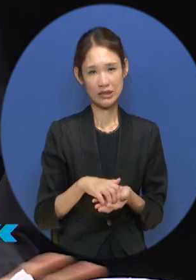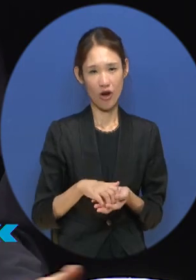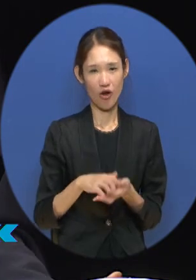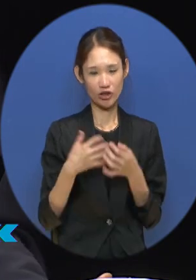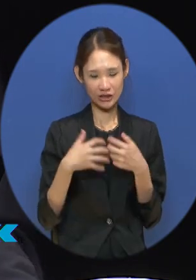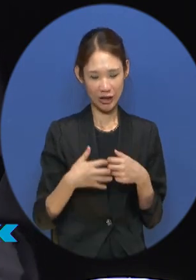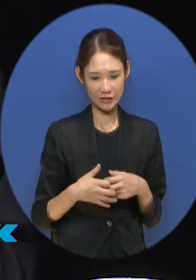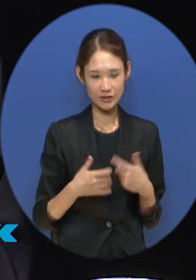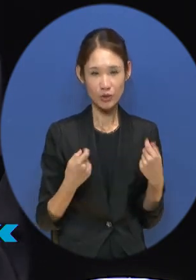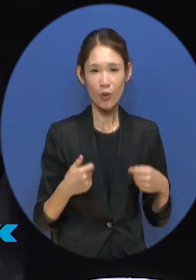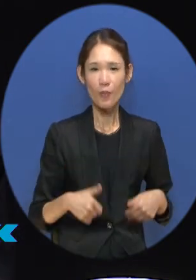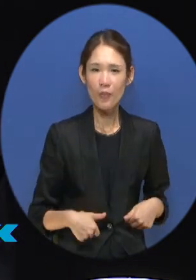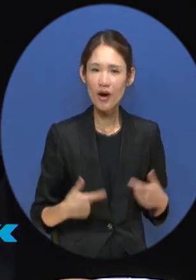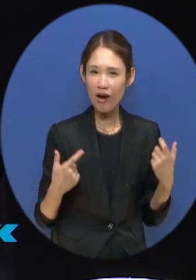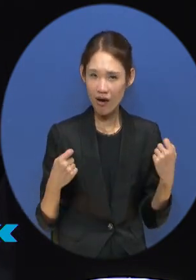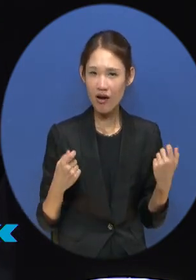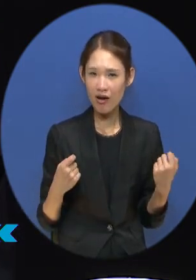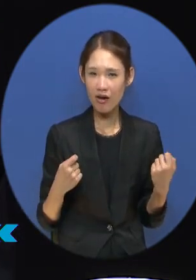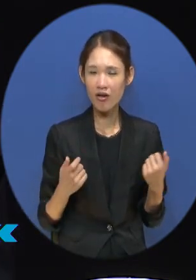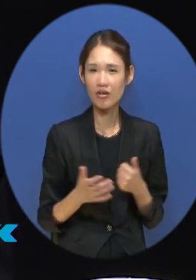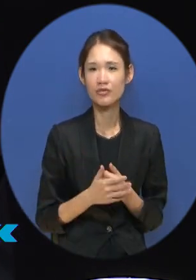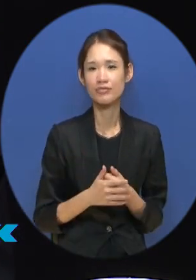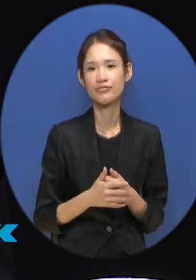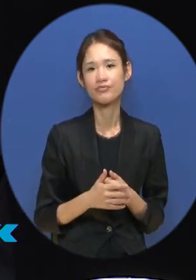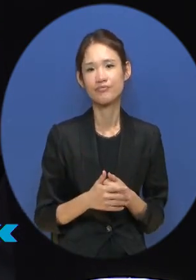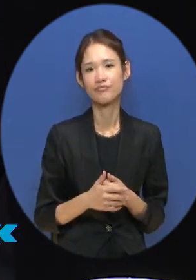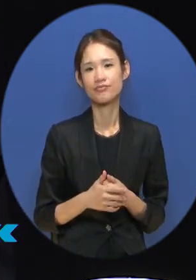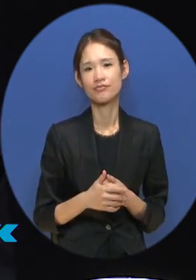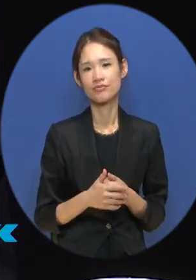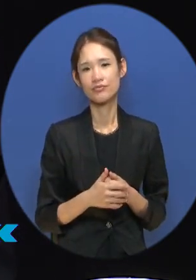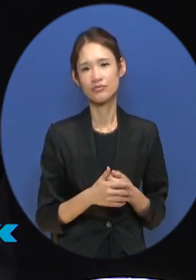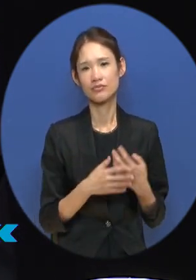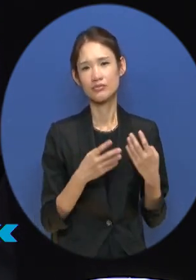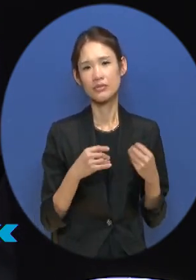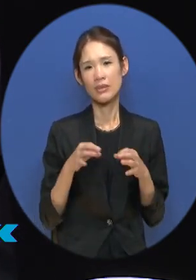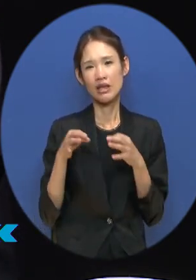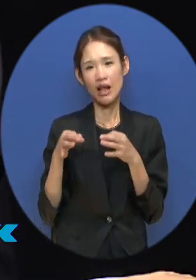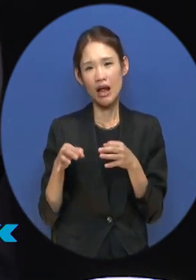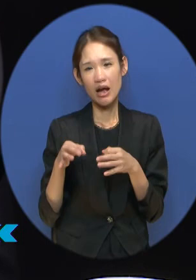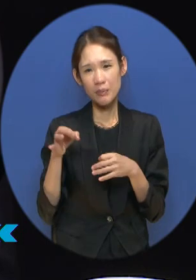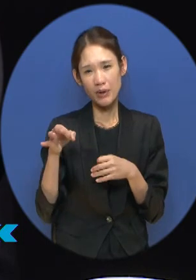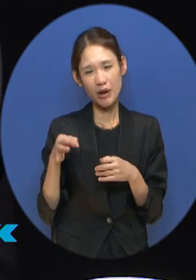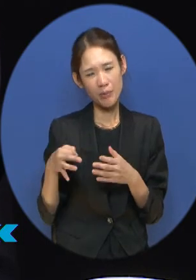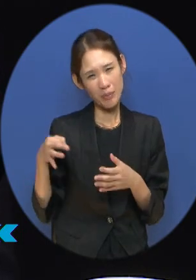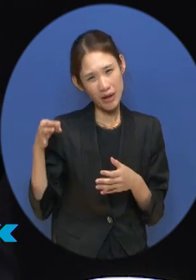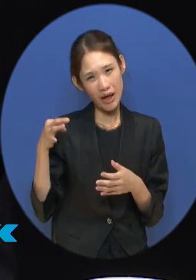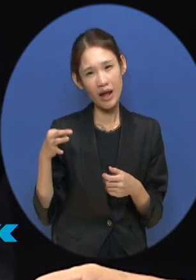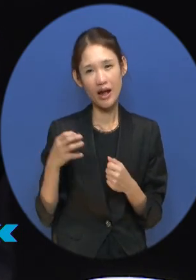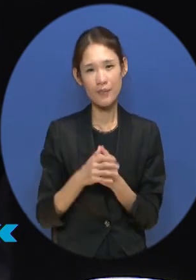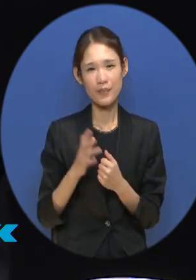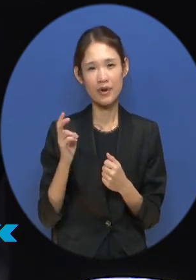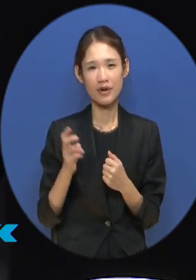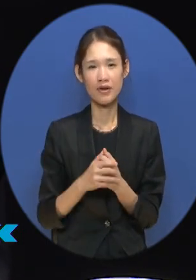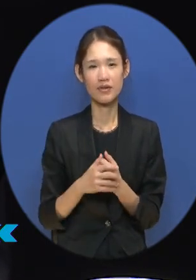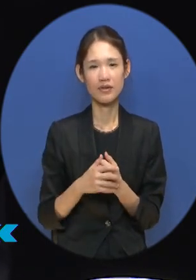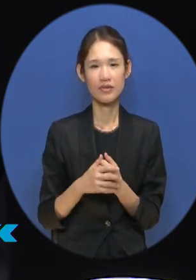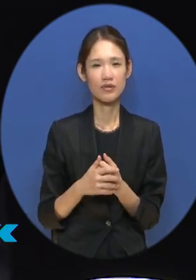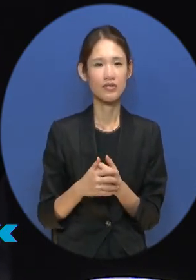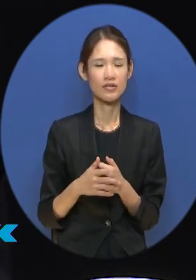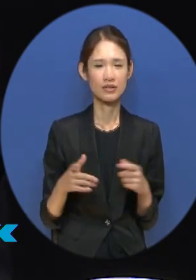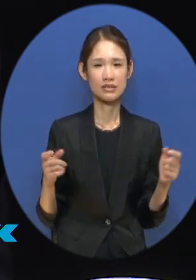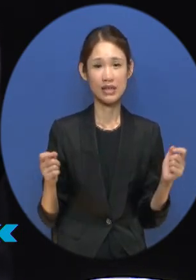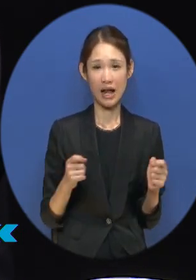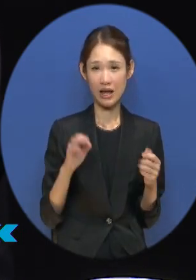이런 장치를 또 이제 이제 갖춰줘야 되고 이제 많은 비용이 들 것입니다. 그렇지만 이제